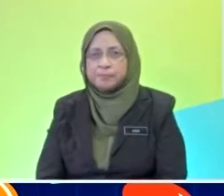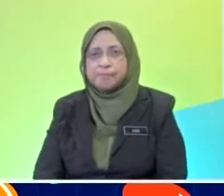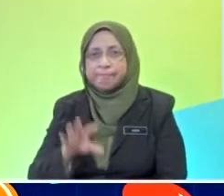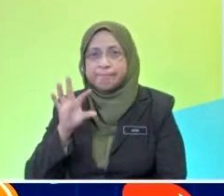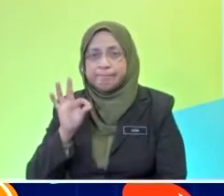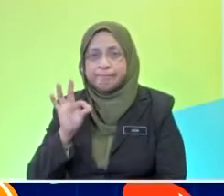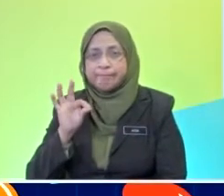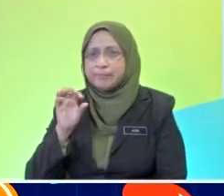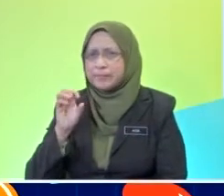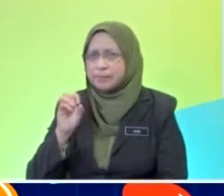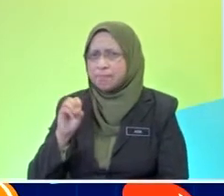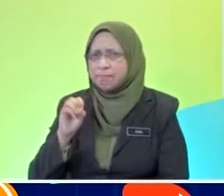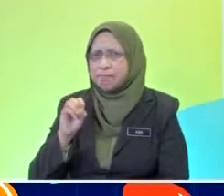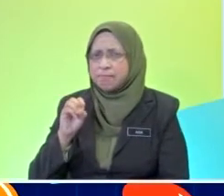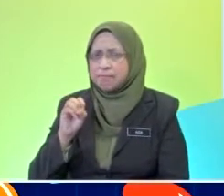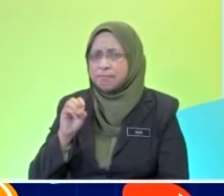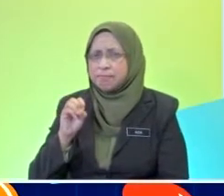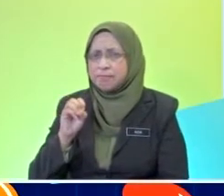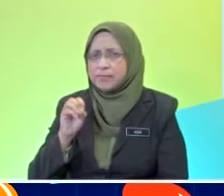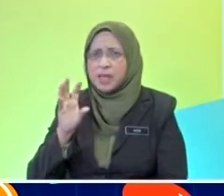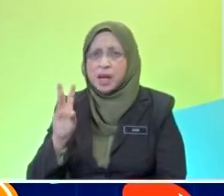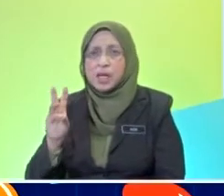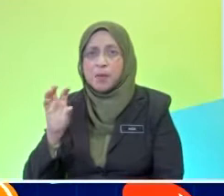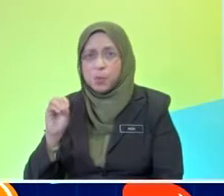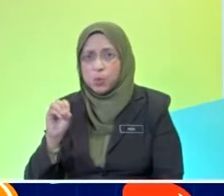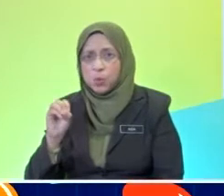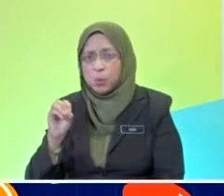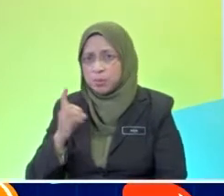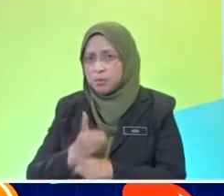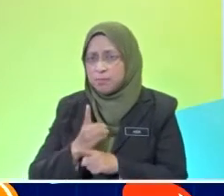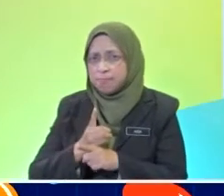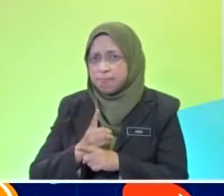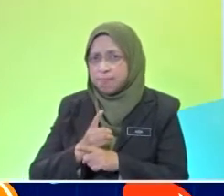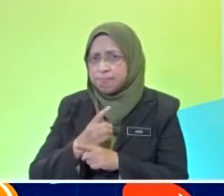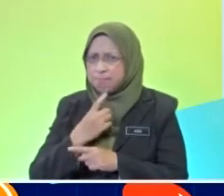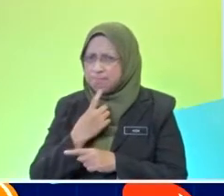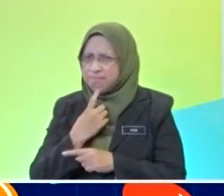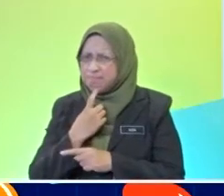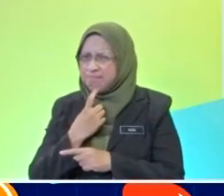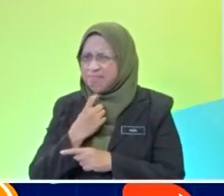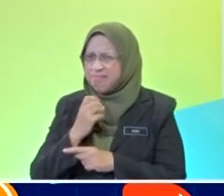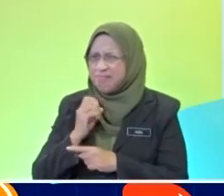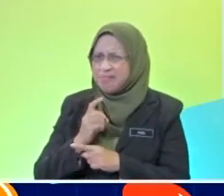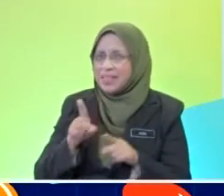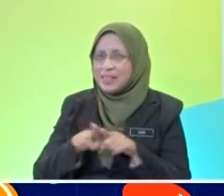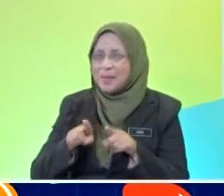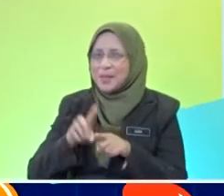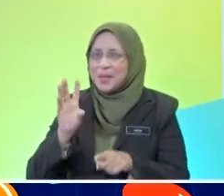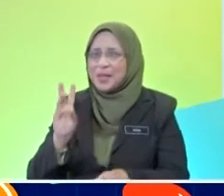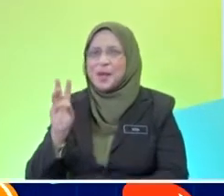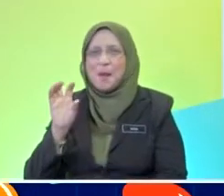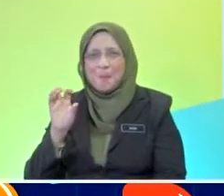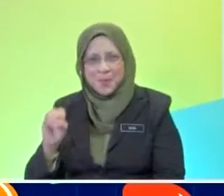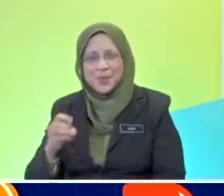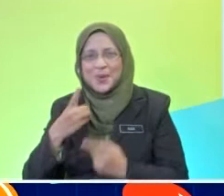60 darjah. 60 darjah. Betul ke Abang Syah? Okey, 60 darjah. Cikgu, sama dengan saya. Sama.